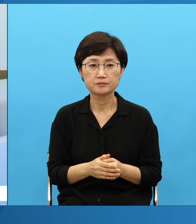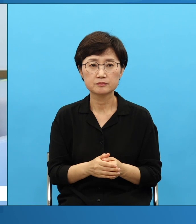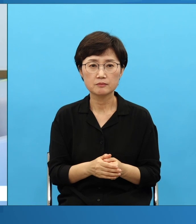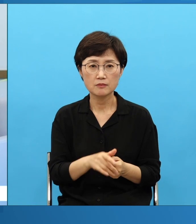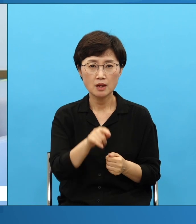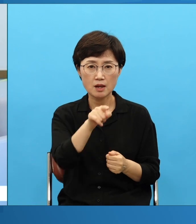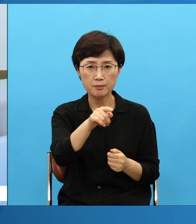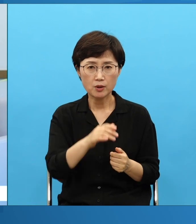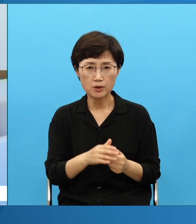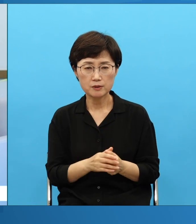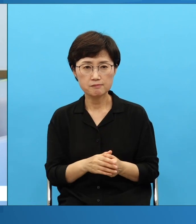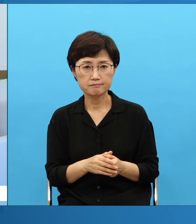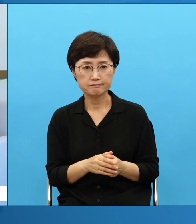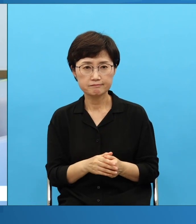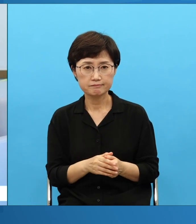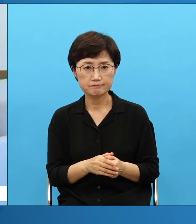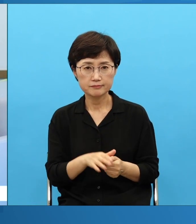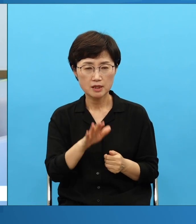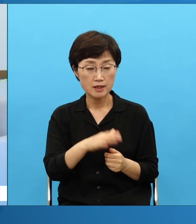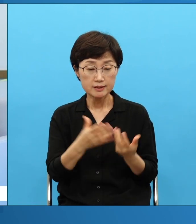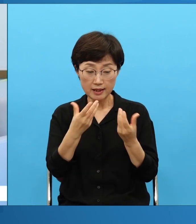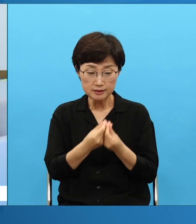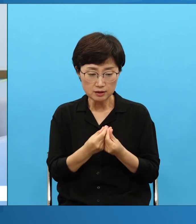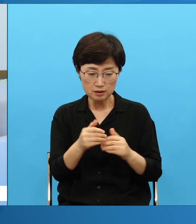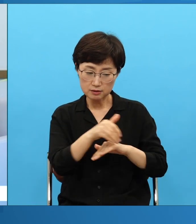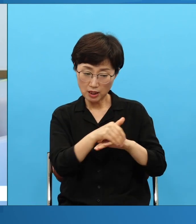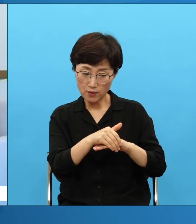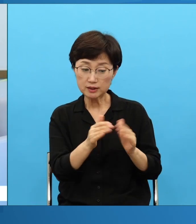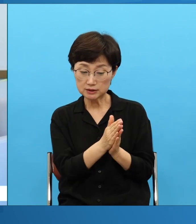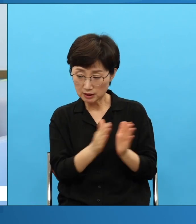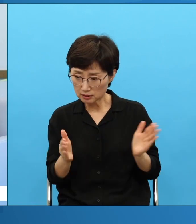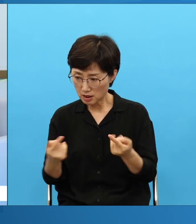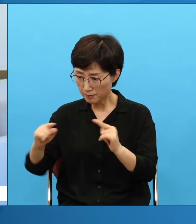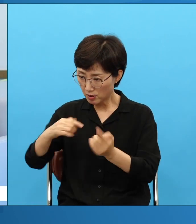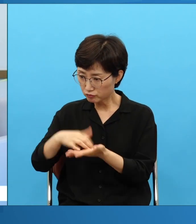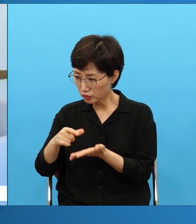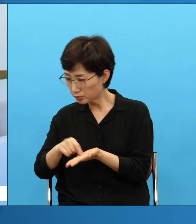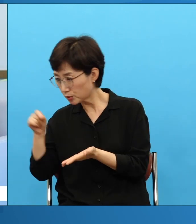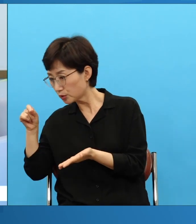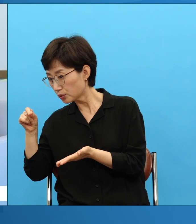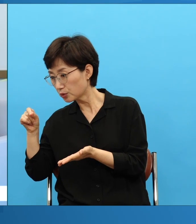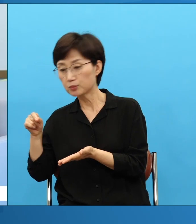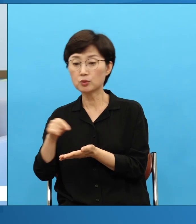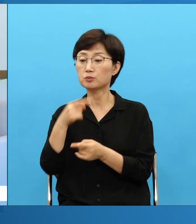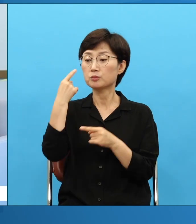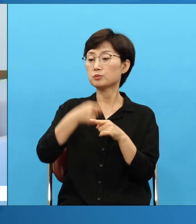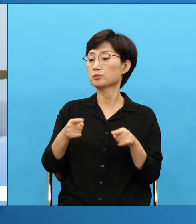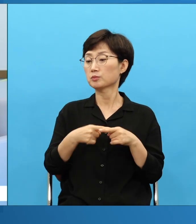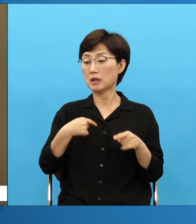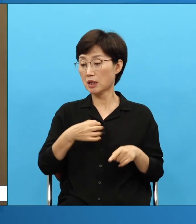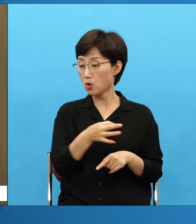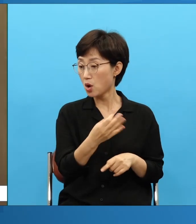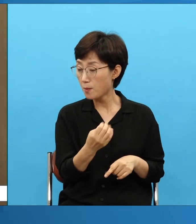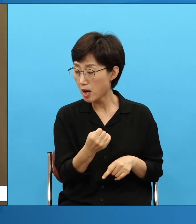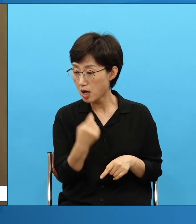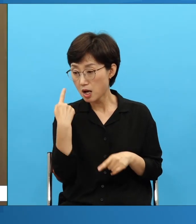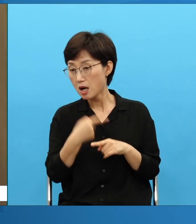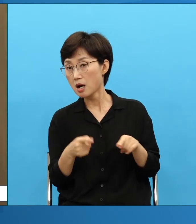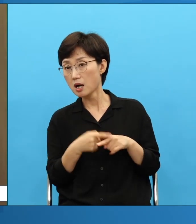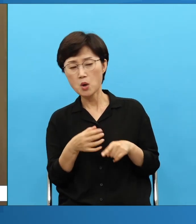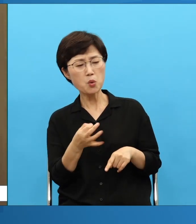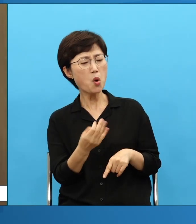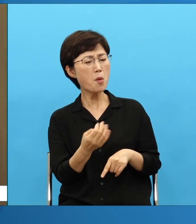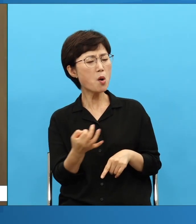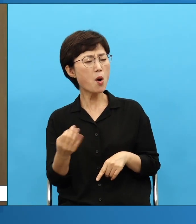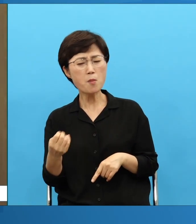하나 하려고 하는데 참여하는 사람이 이만큼 되겠구나. 그러면 나는 얼마나 하면 되겠구나. 계산 나오잖아요. 돈이 얼마나 드는데